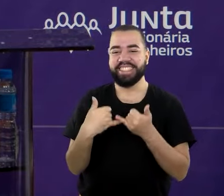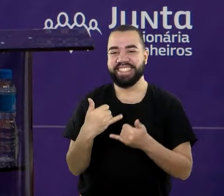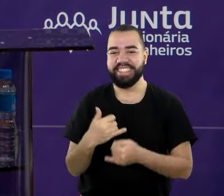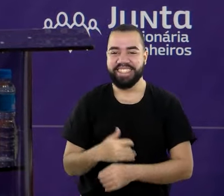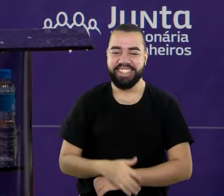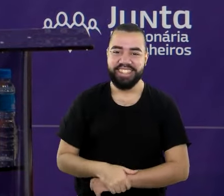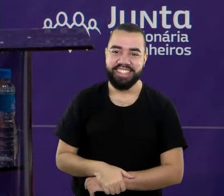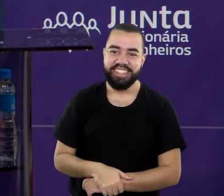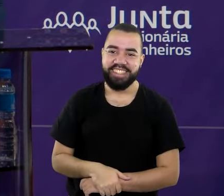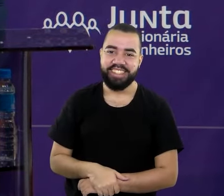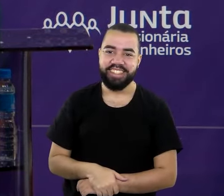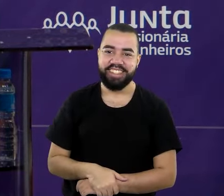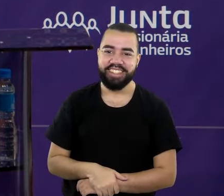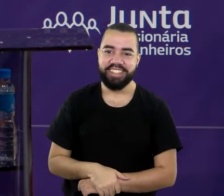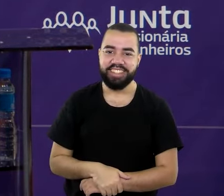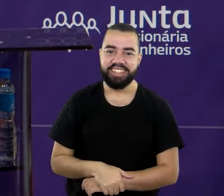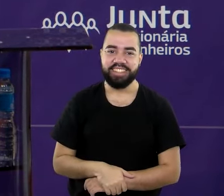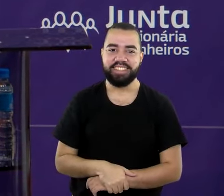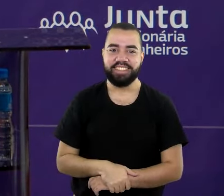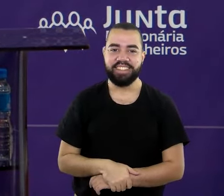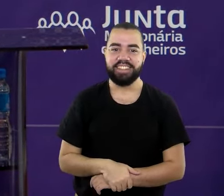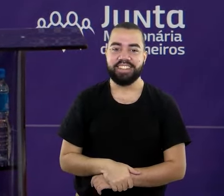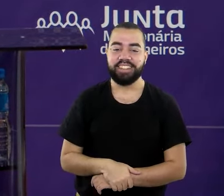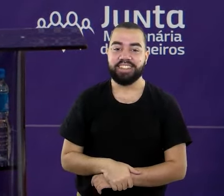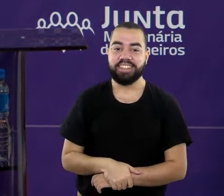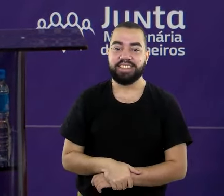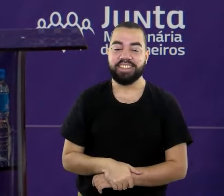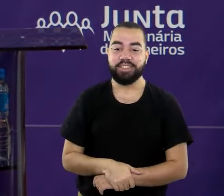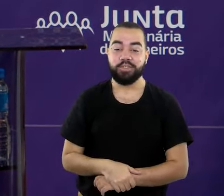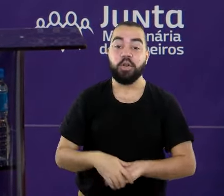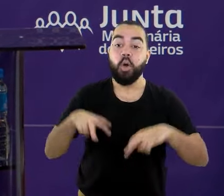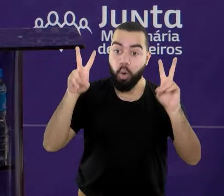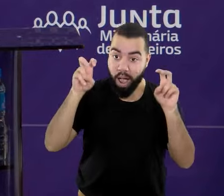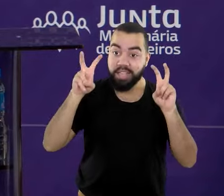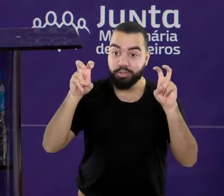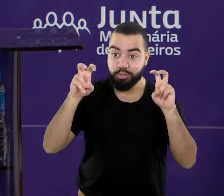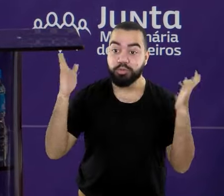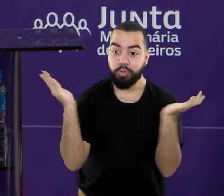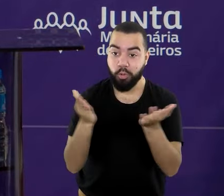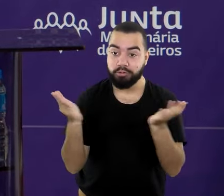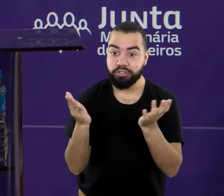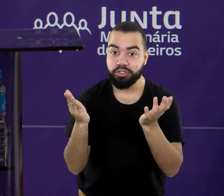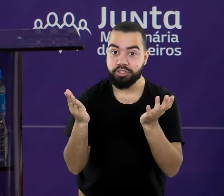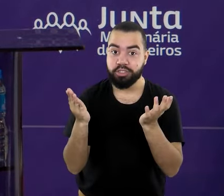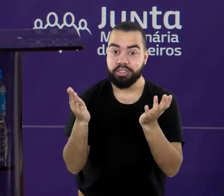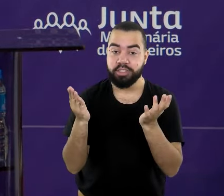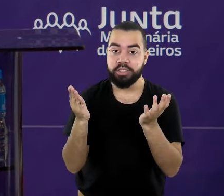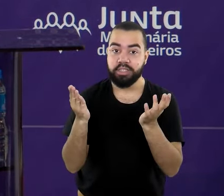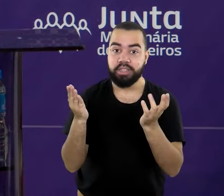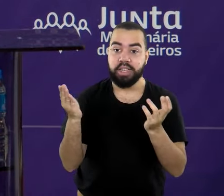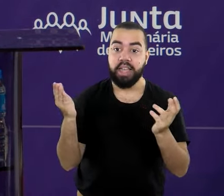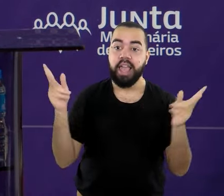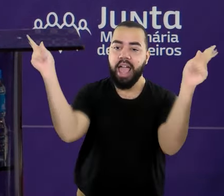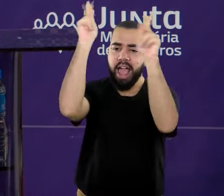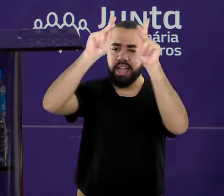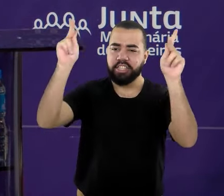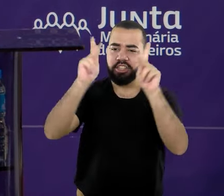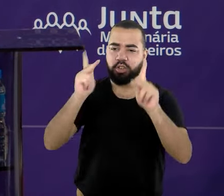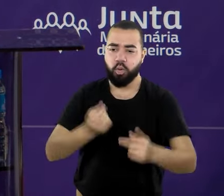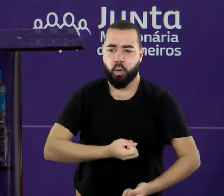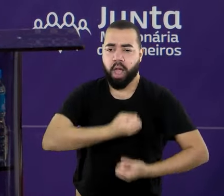오늘 말씀 제목은 샬롬 부흥하라입니다. E o tema da palavra de hoje é faça o avivamento Shalom.